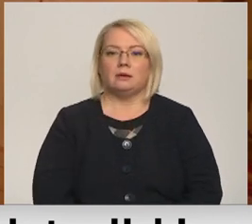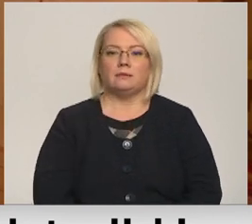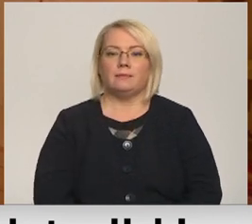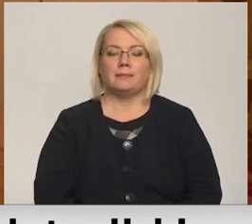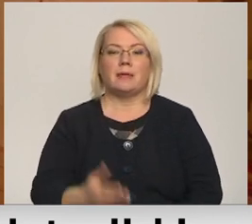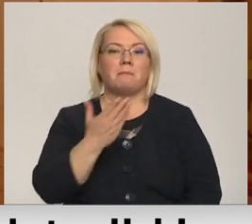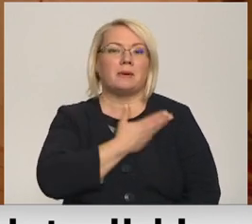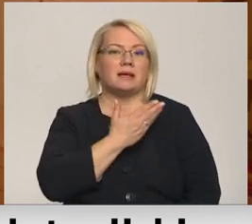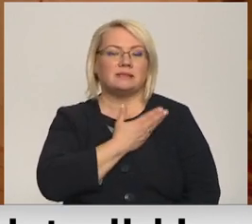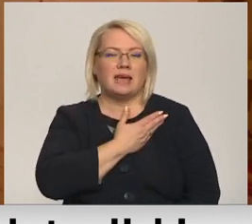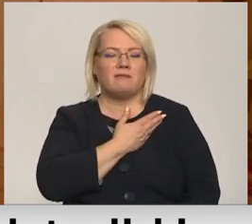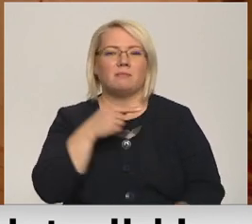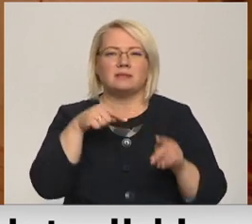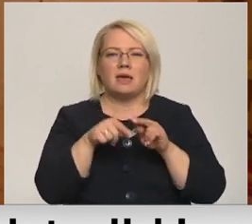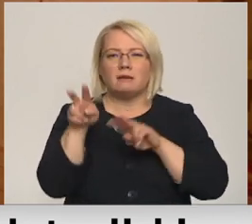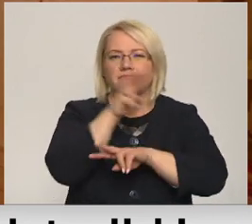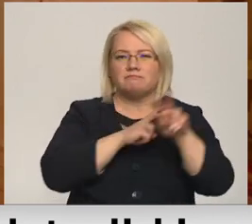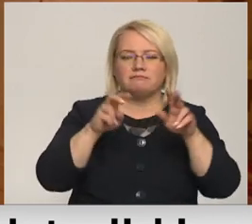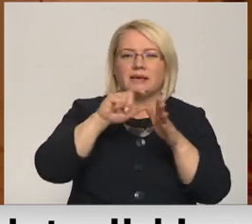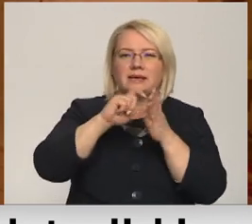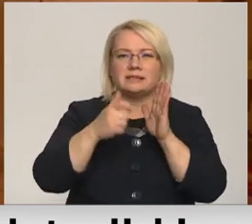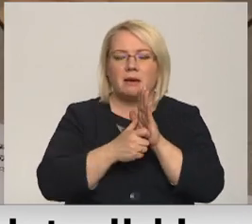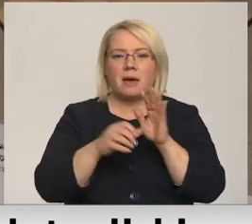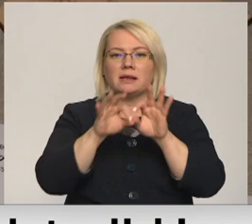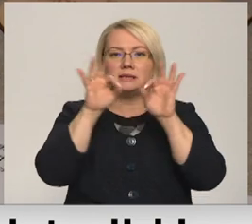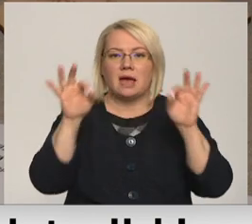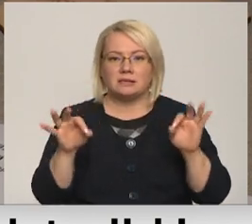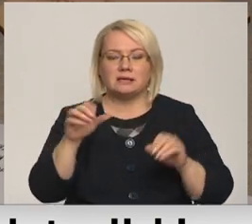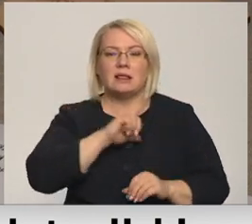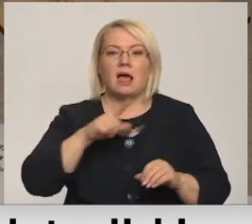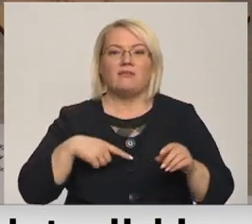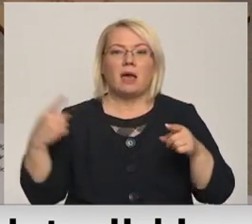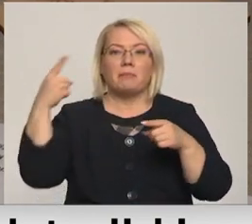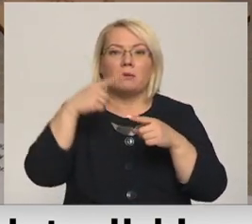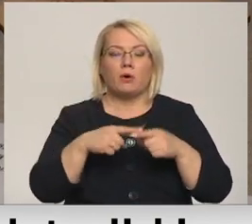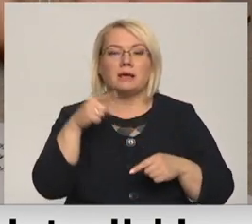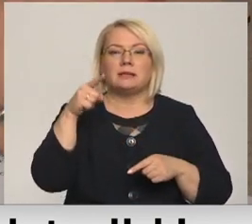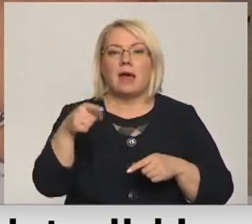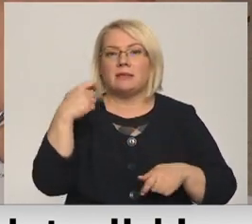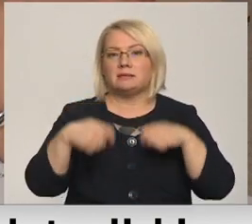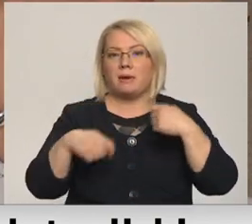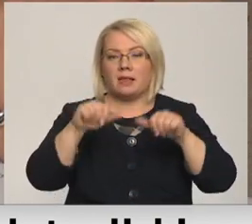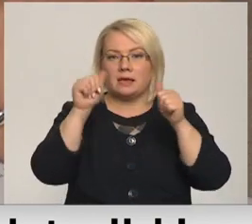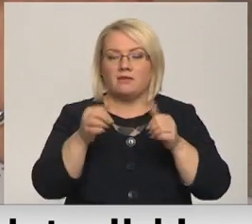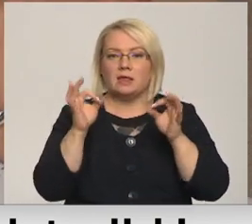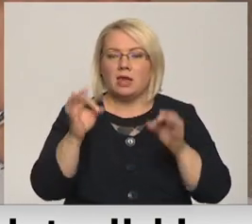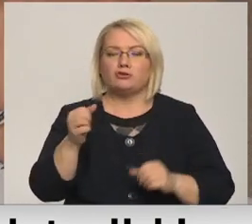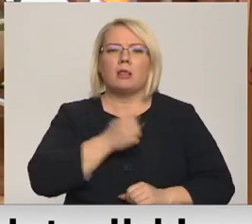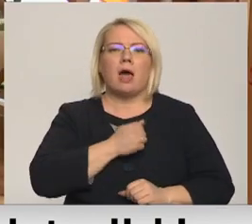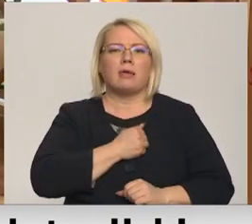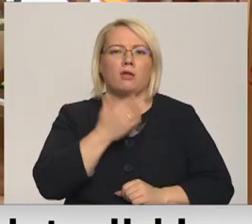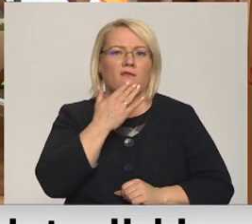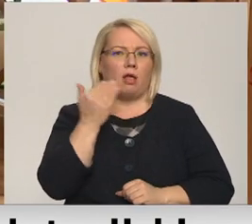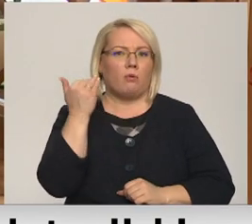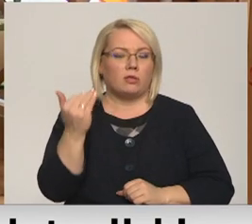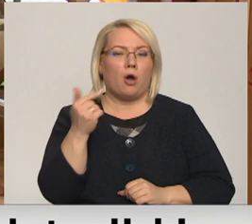Piedzīvojums izlaušanās istabā pīci pant ir sācies. Latvijā pirmo reizi šāda veida spēle izveidota tieši latgaliešu valodā,